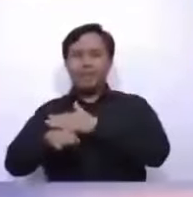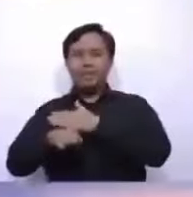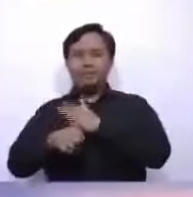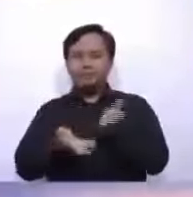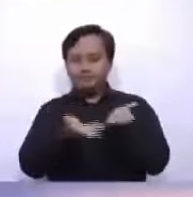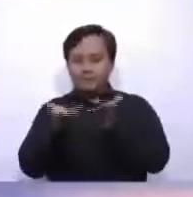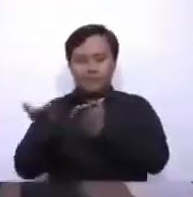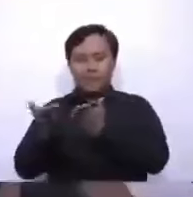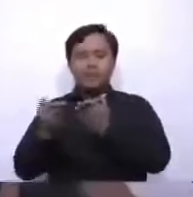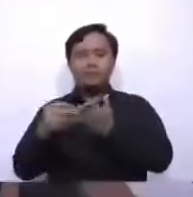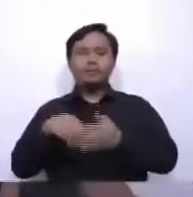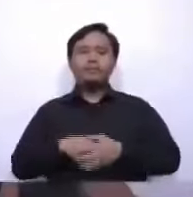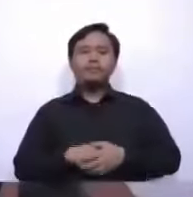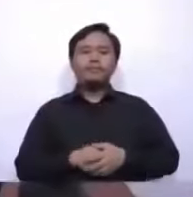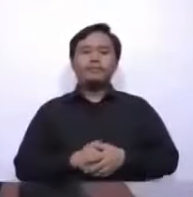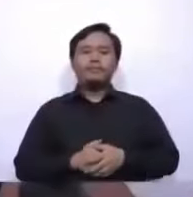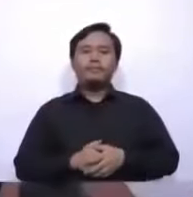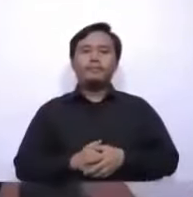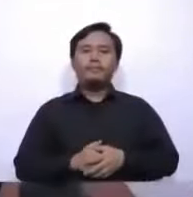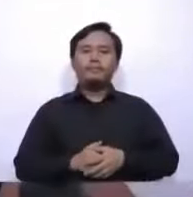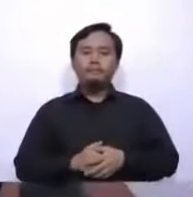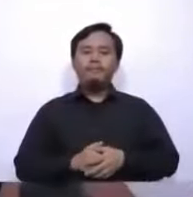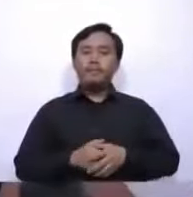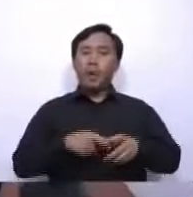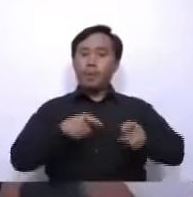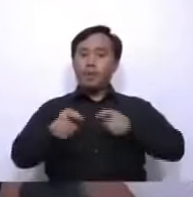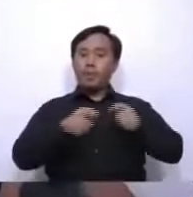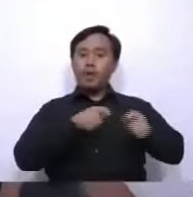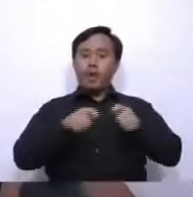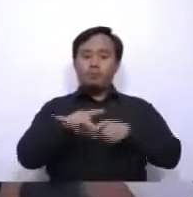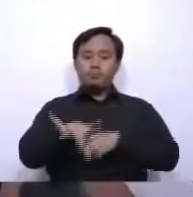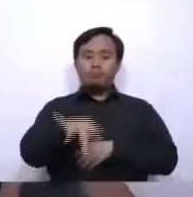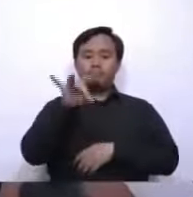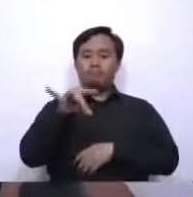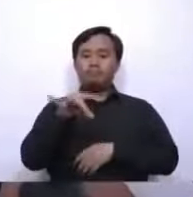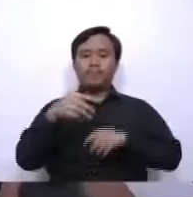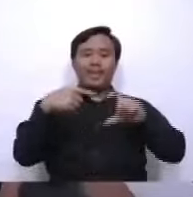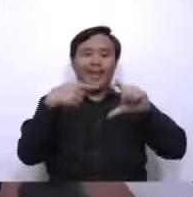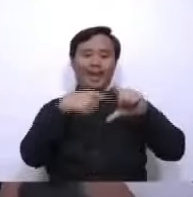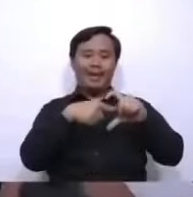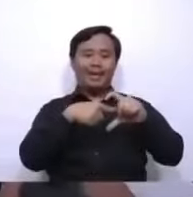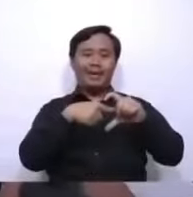silakan kembali ke tempat. Baik, moderator akan mengambil dengan kode huruf E.